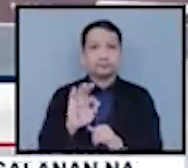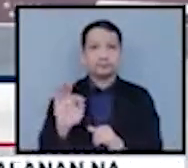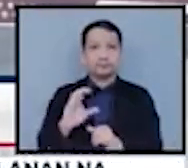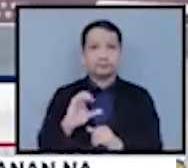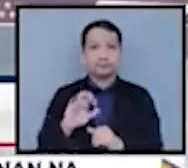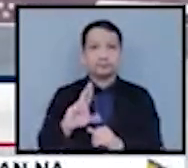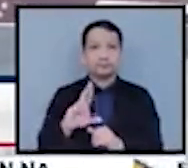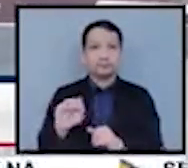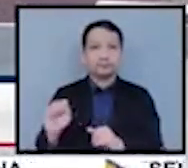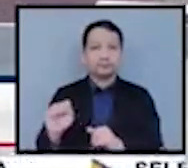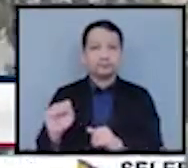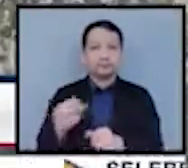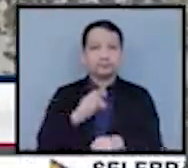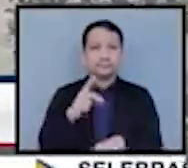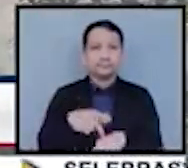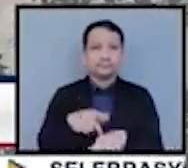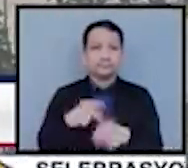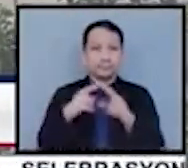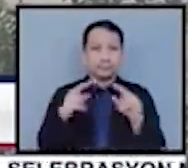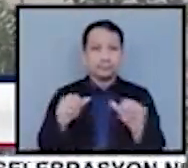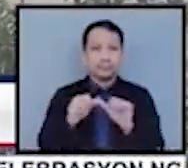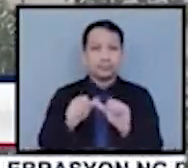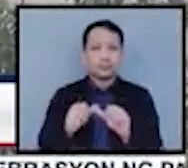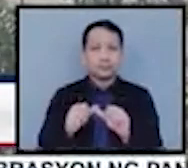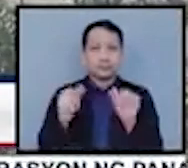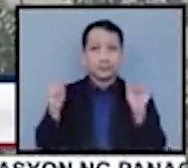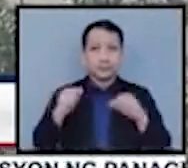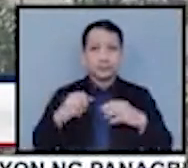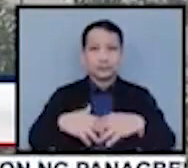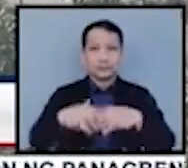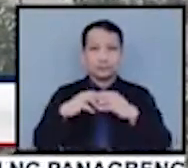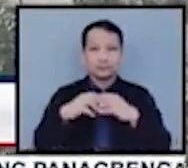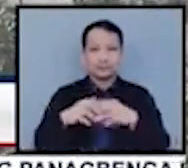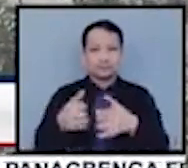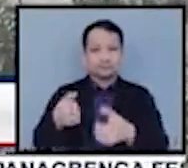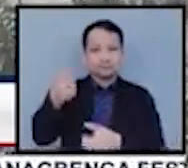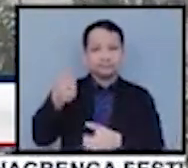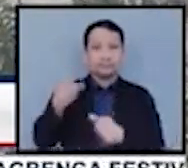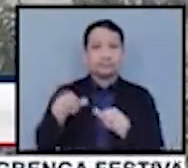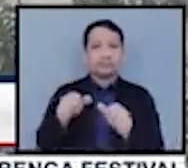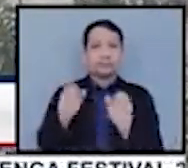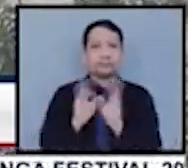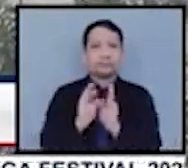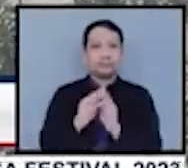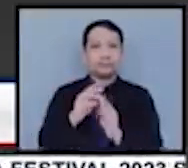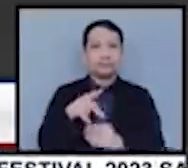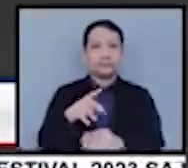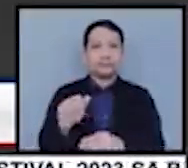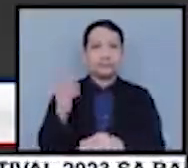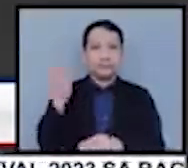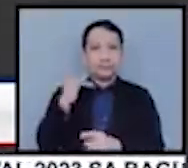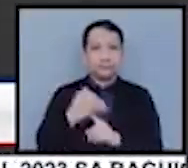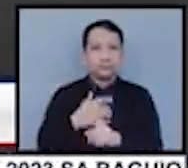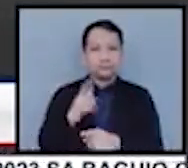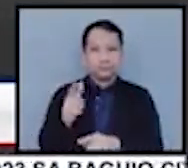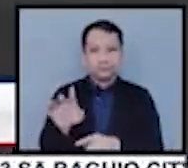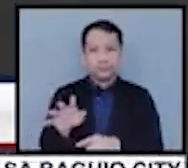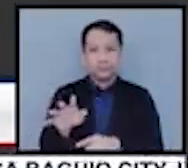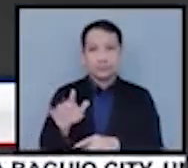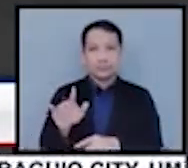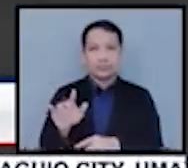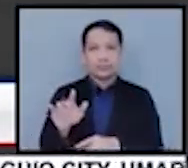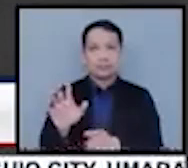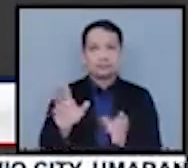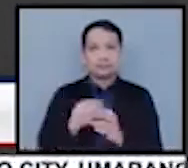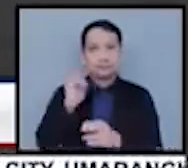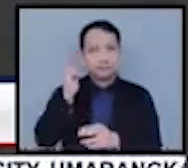Ports Authority. Dapat kasundo ang status quo muna ang programa sa board meeting ng PPA nitong January 25. Isa sa dahilan ang open